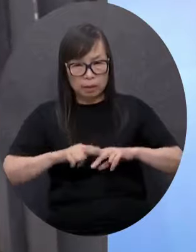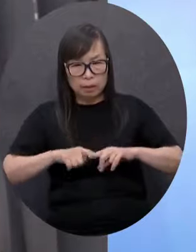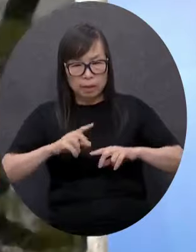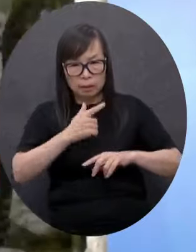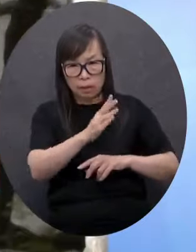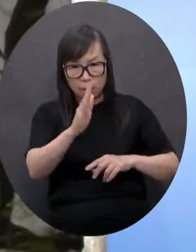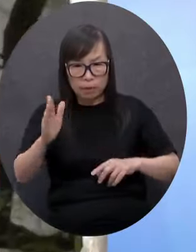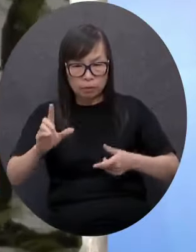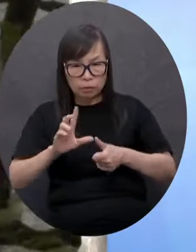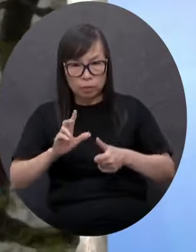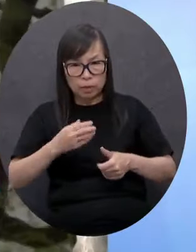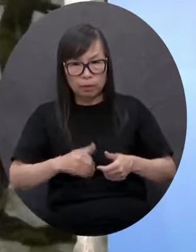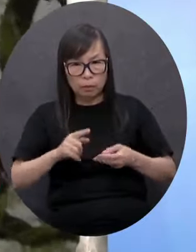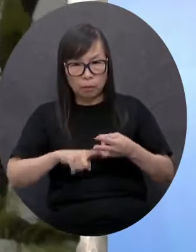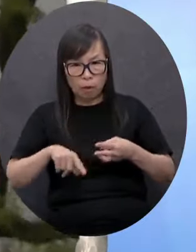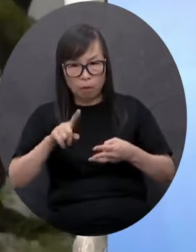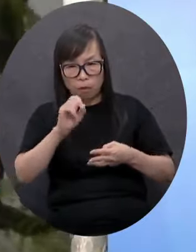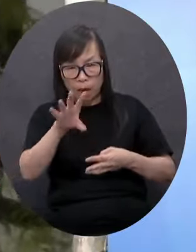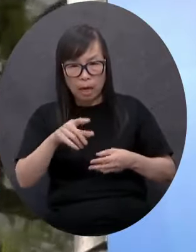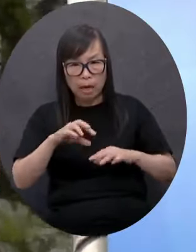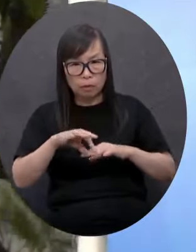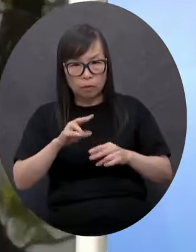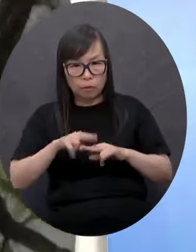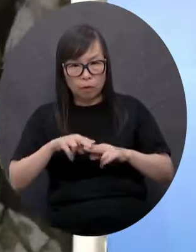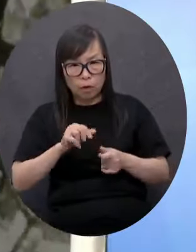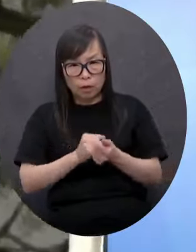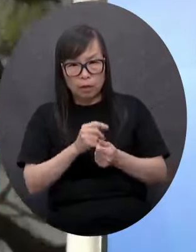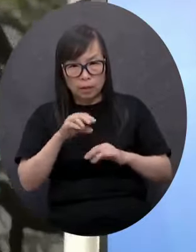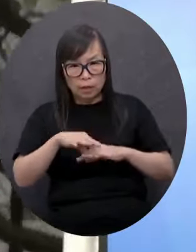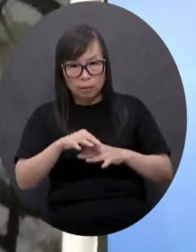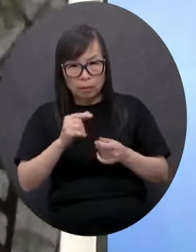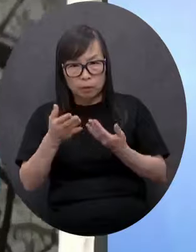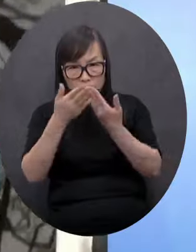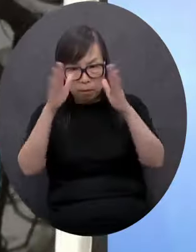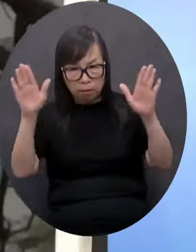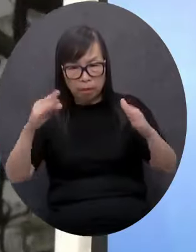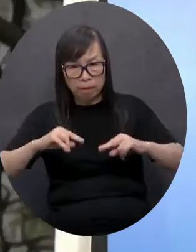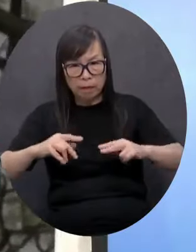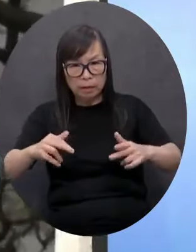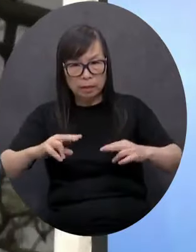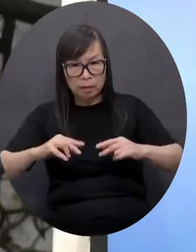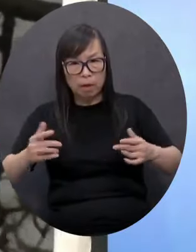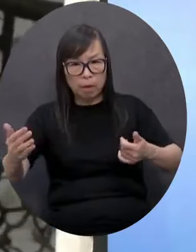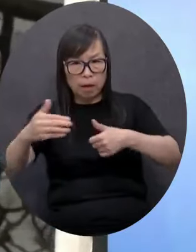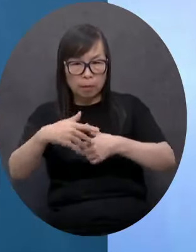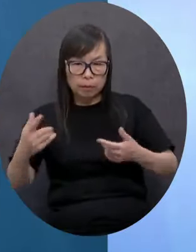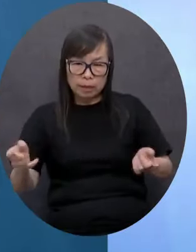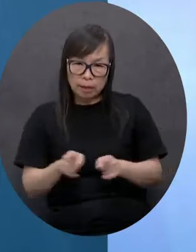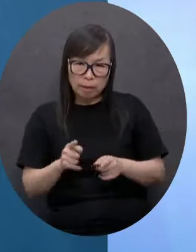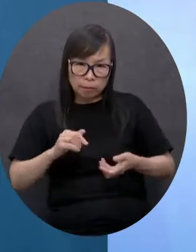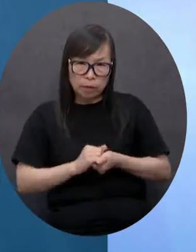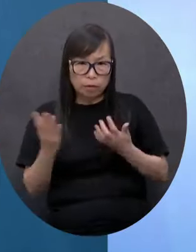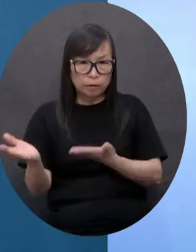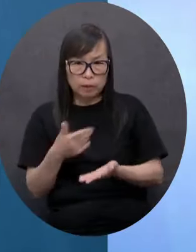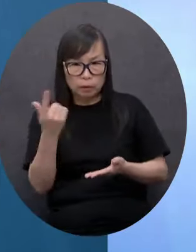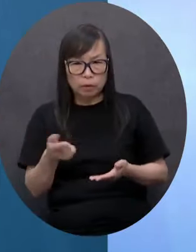多边主义。王毅说，中方支持金砖闯开大门谋发展，张开怀抱促合作，欢迎更多